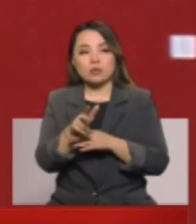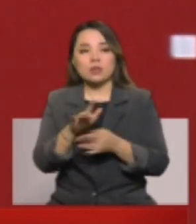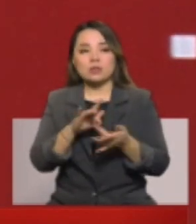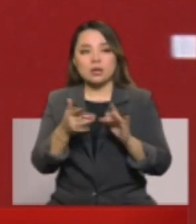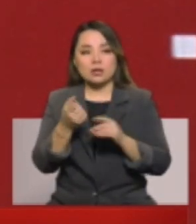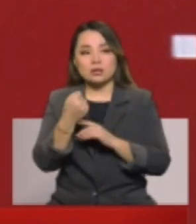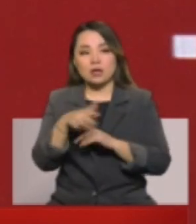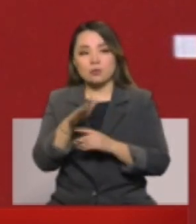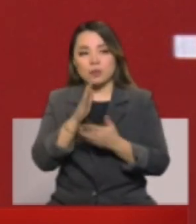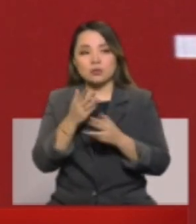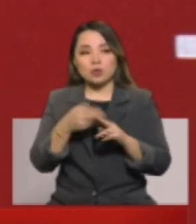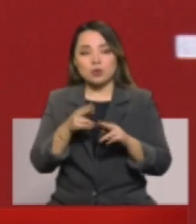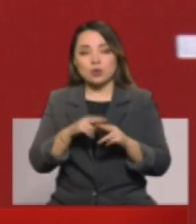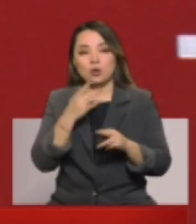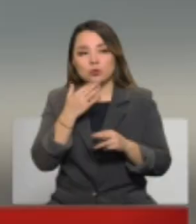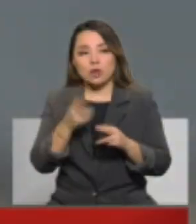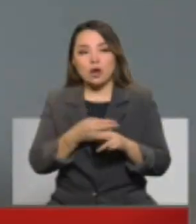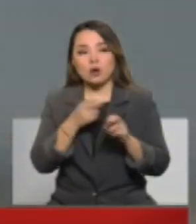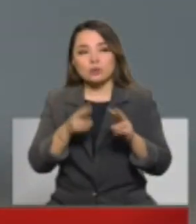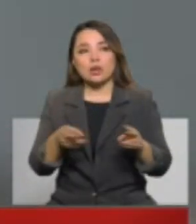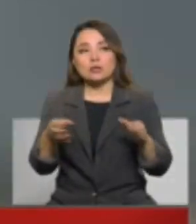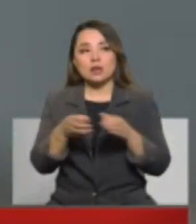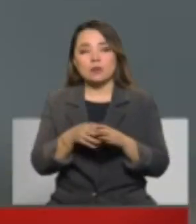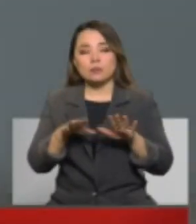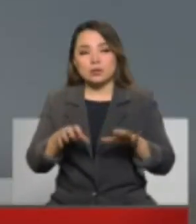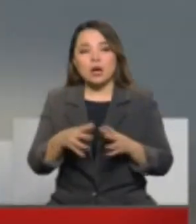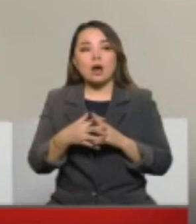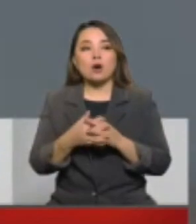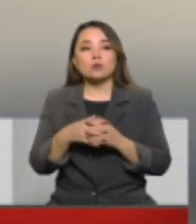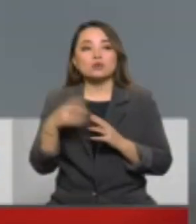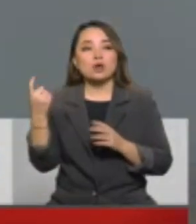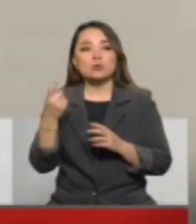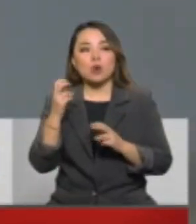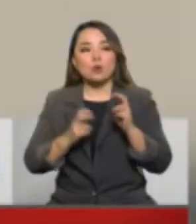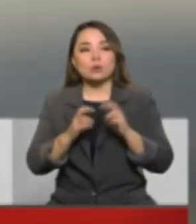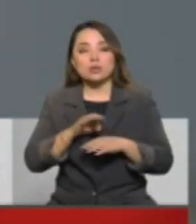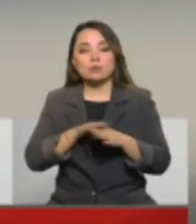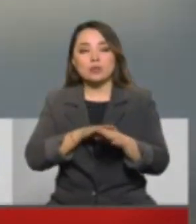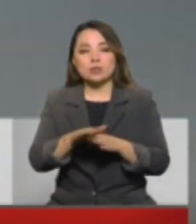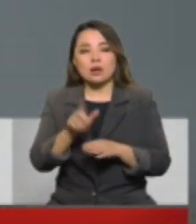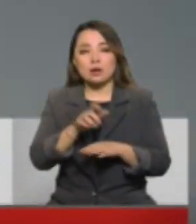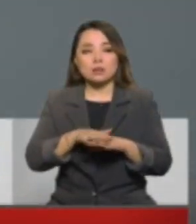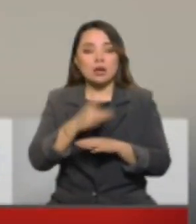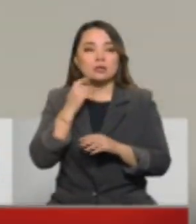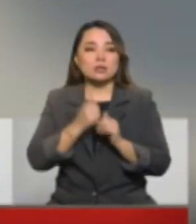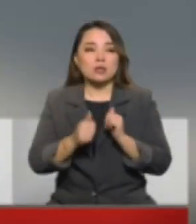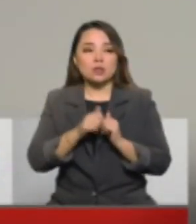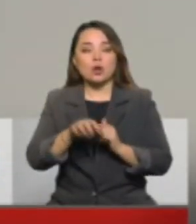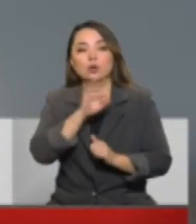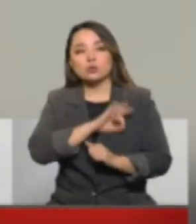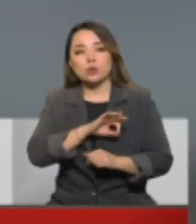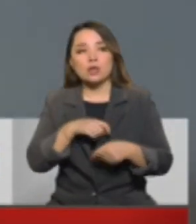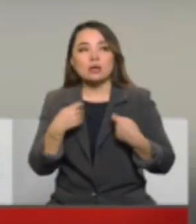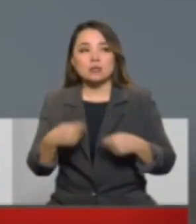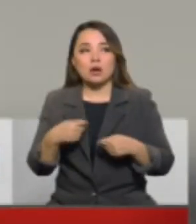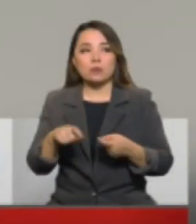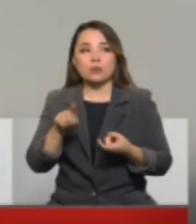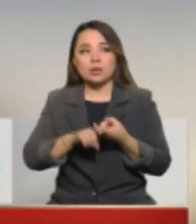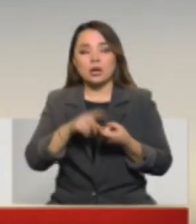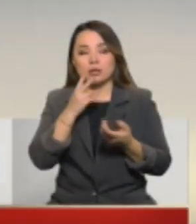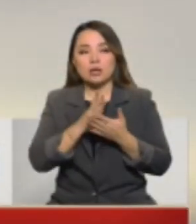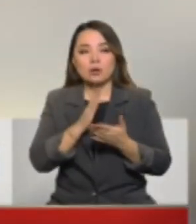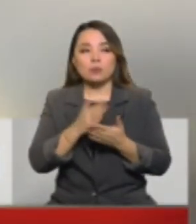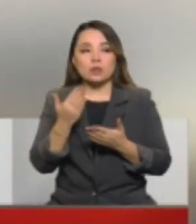желіде тарады. Ұлттық қауіпсіздік комитеті мұны ауыл шаруашылығы өнімдерімен халық жиі тұтынатын тауарлар экспортының артуымен байланыстырып